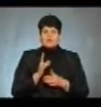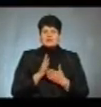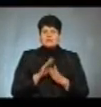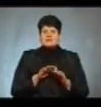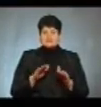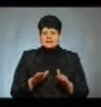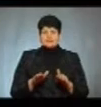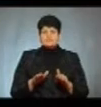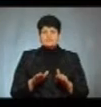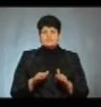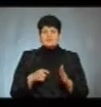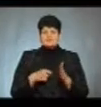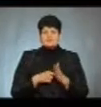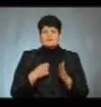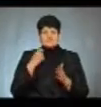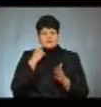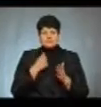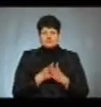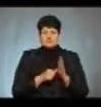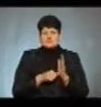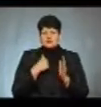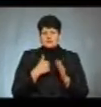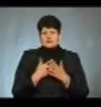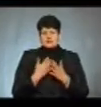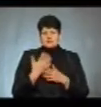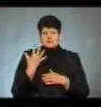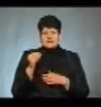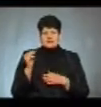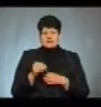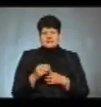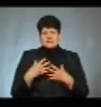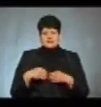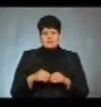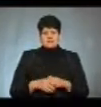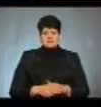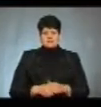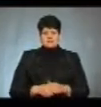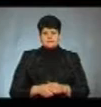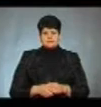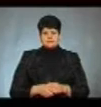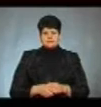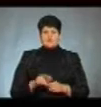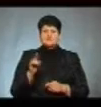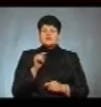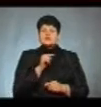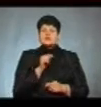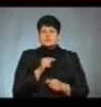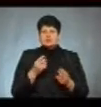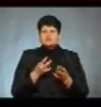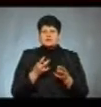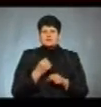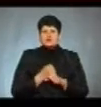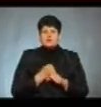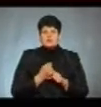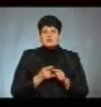діти віком до 6 років. Це десь приблизно понад 5 тисяч сімей. Що їм потрібно